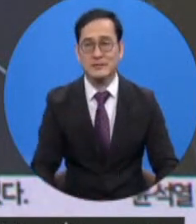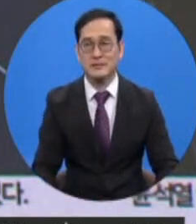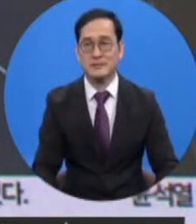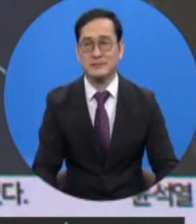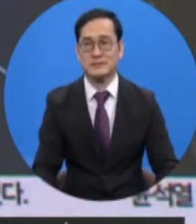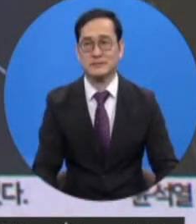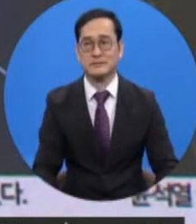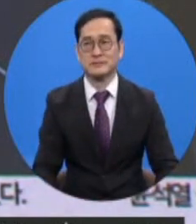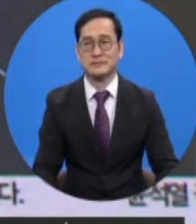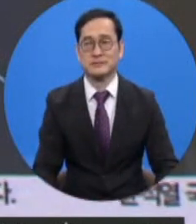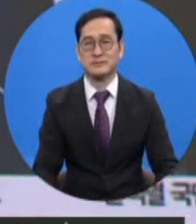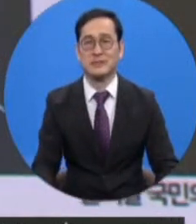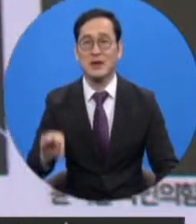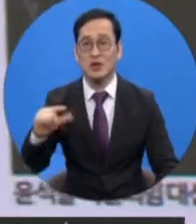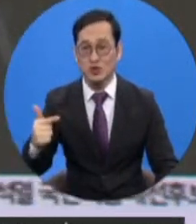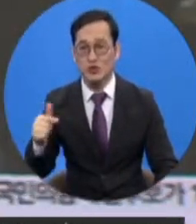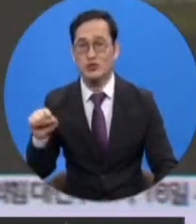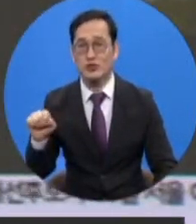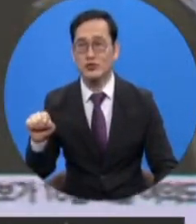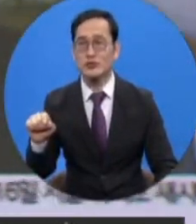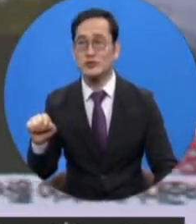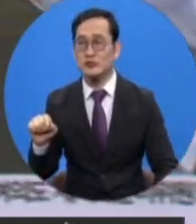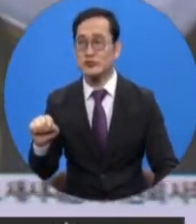한국일보 썼고요. 윤석열 후보는